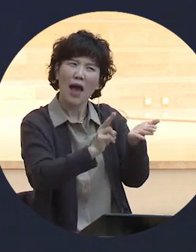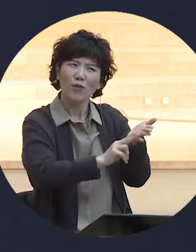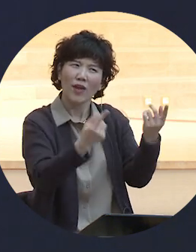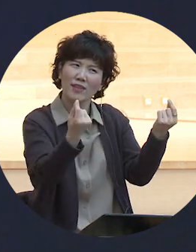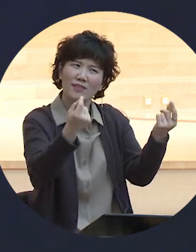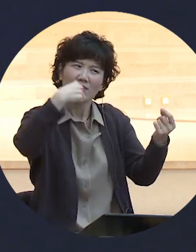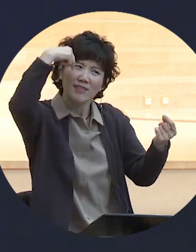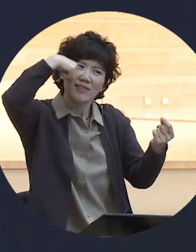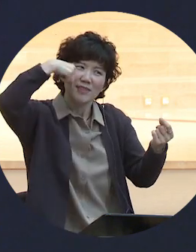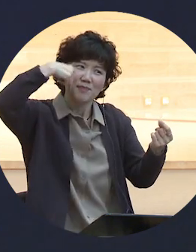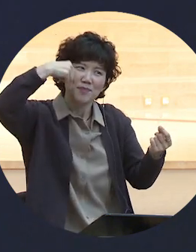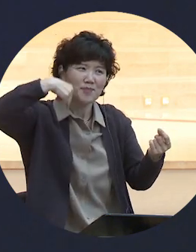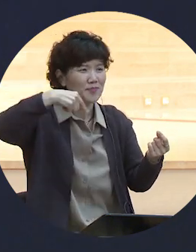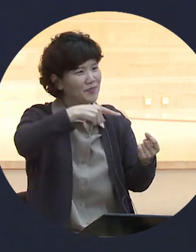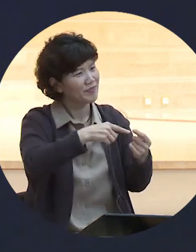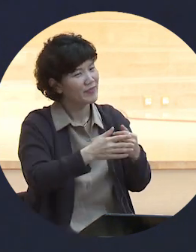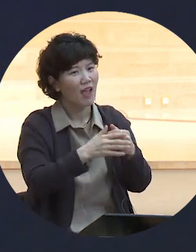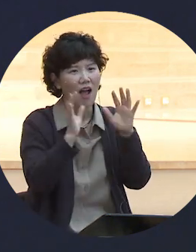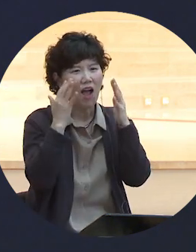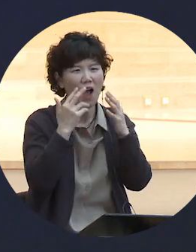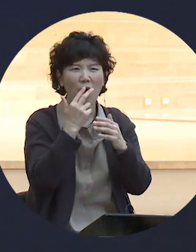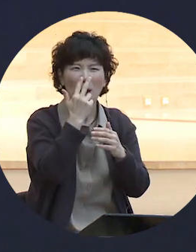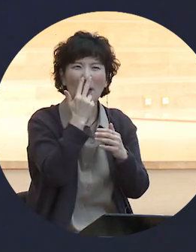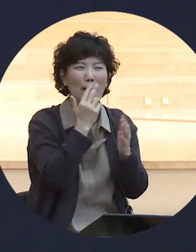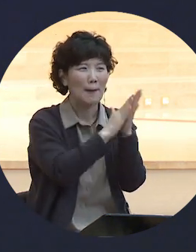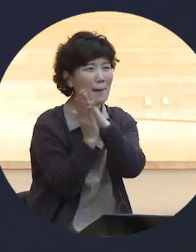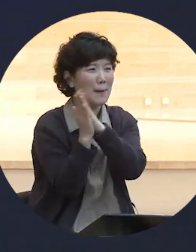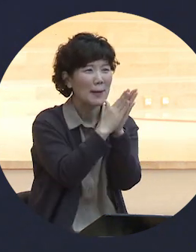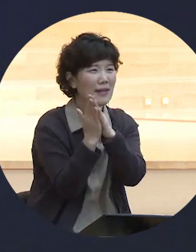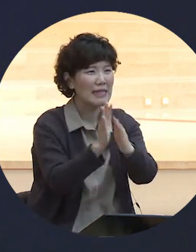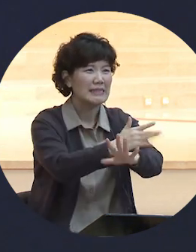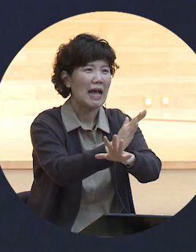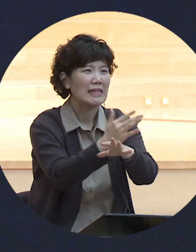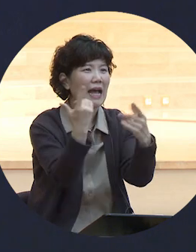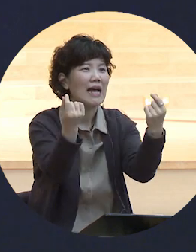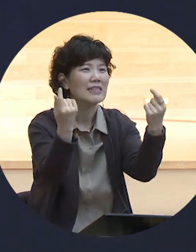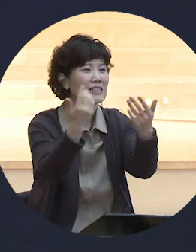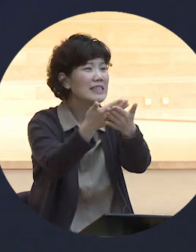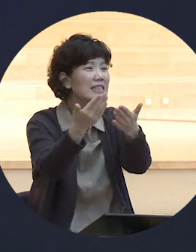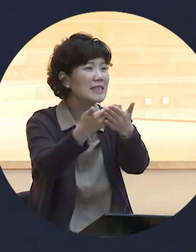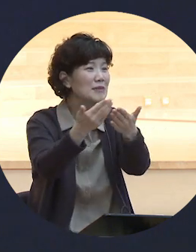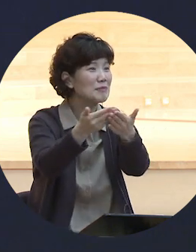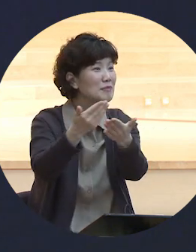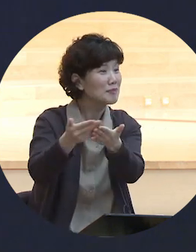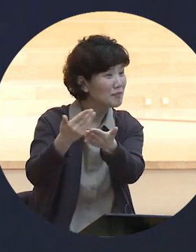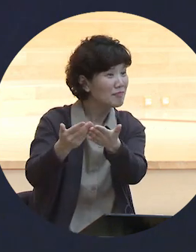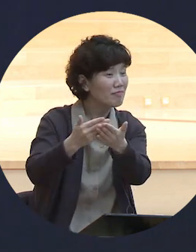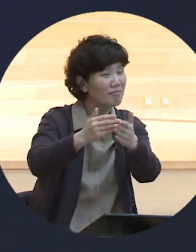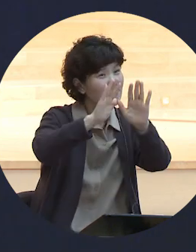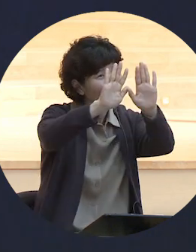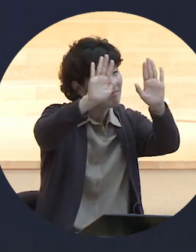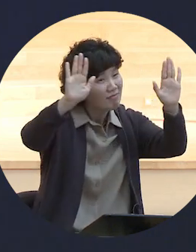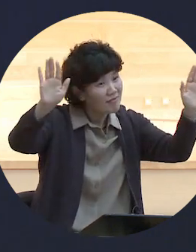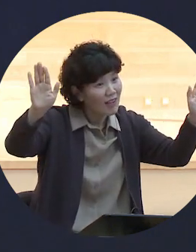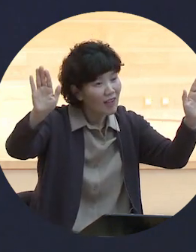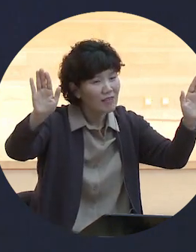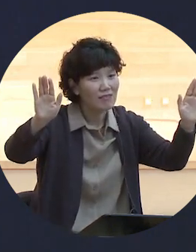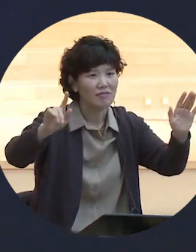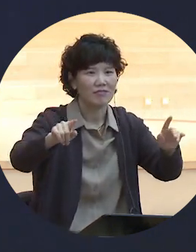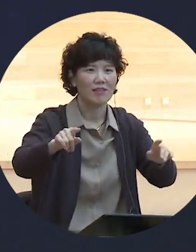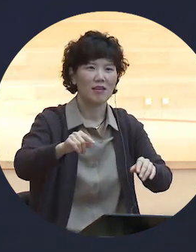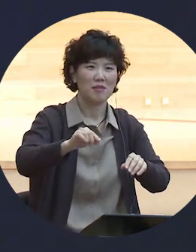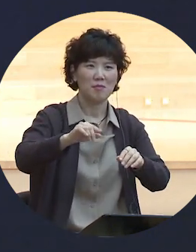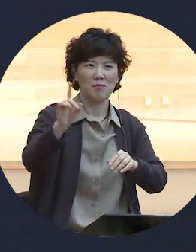막 그래요. 애들 유치원생들 이렇게 장난처럼 그렇게 그린 그림인 것 같은데 이걸 아주 뽀대나게